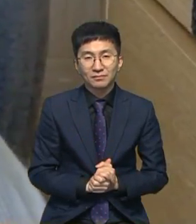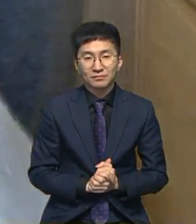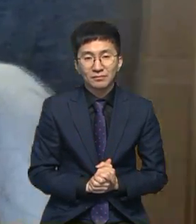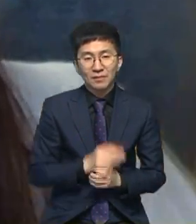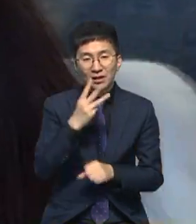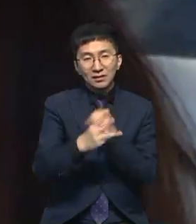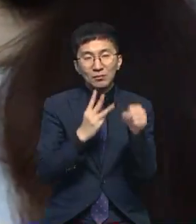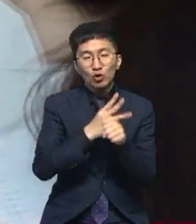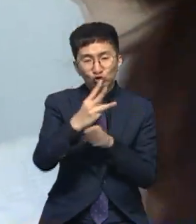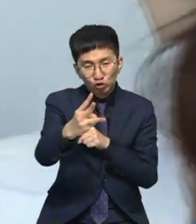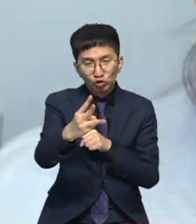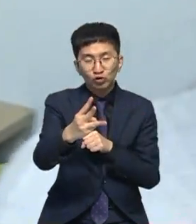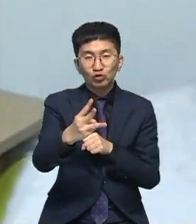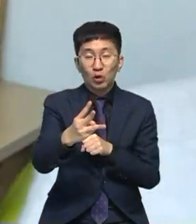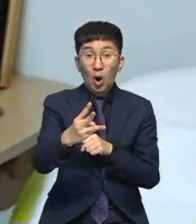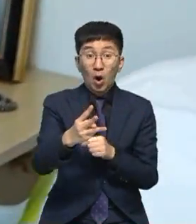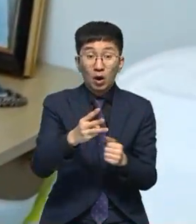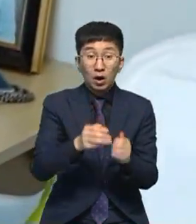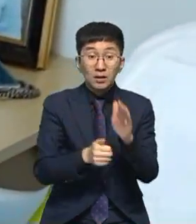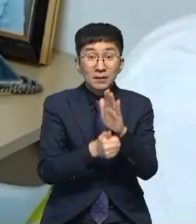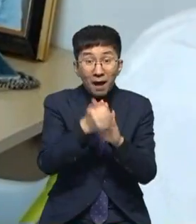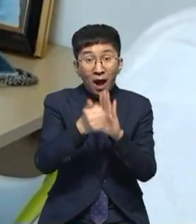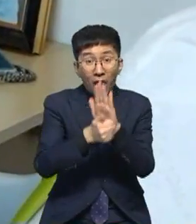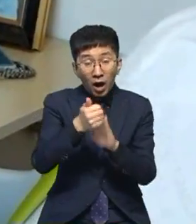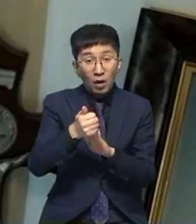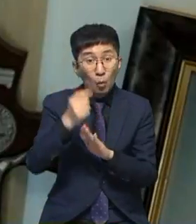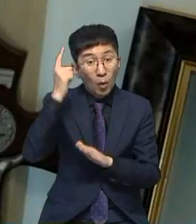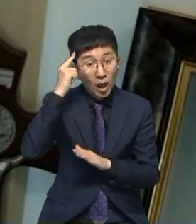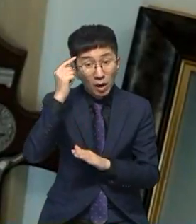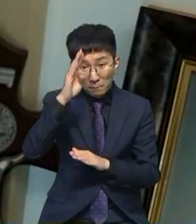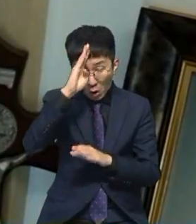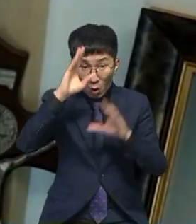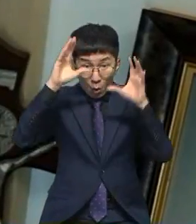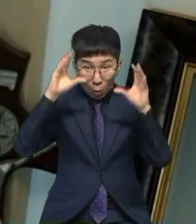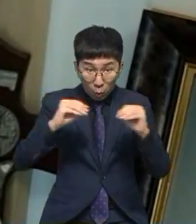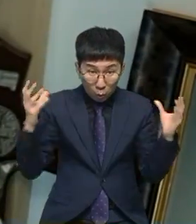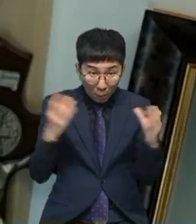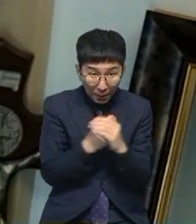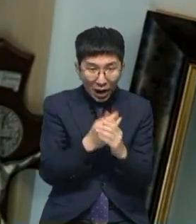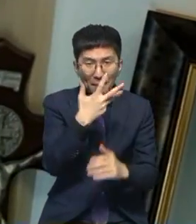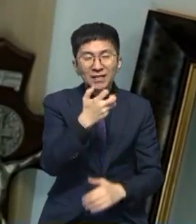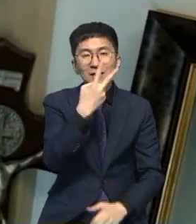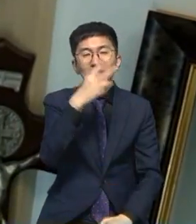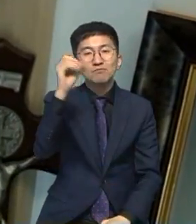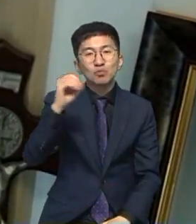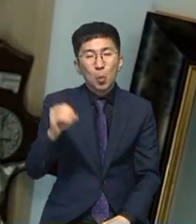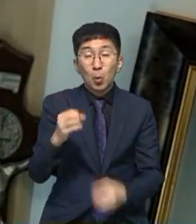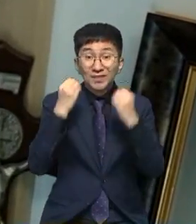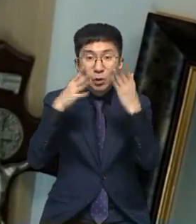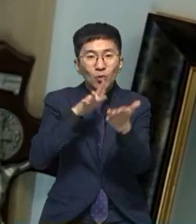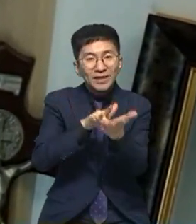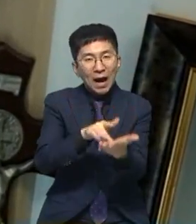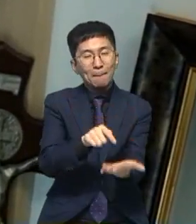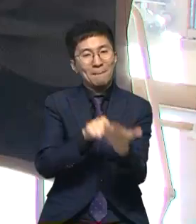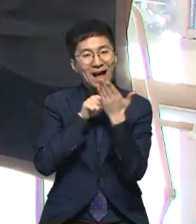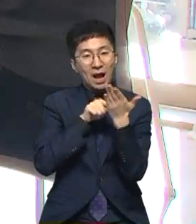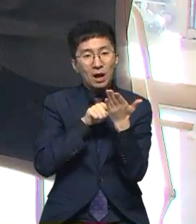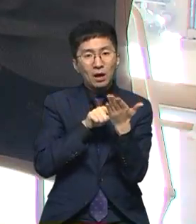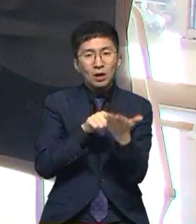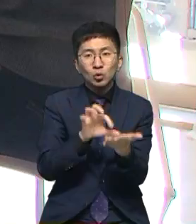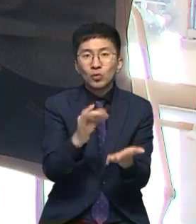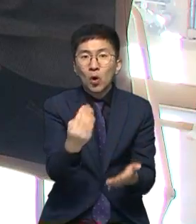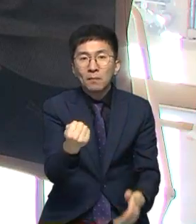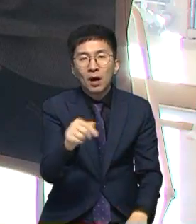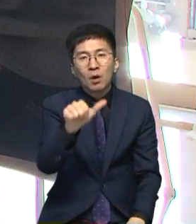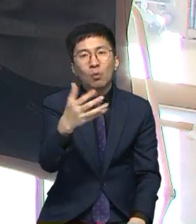3년 뒤 희망이 자라났습니다. 완치 확률 82%. 신약이 등장한 겁니다. 약값은 5억